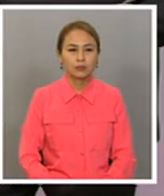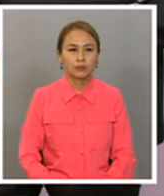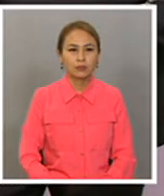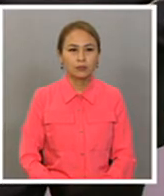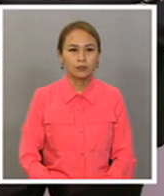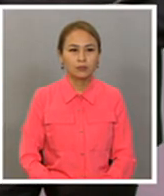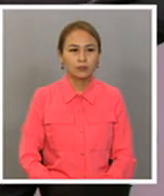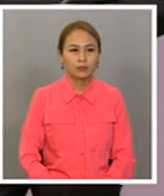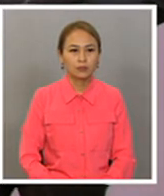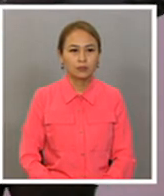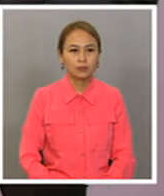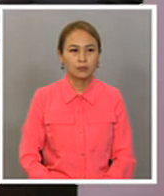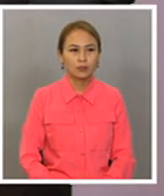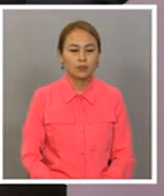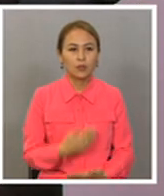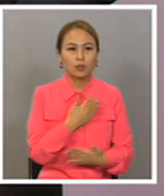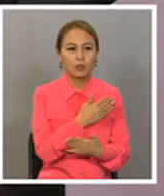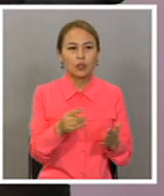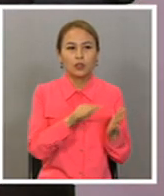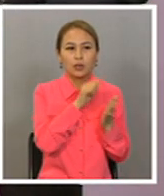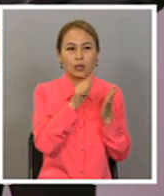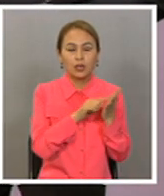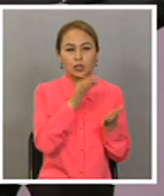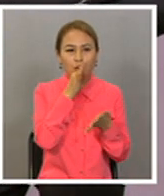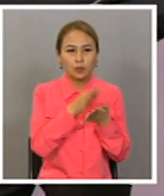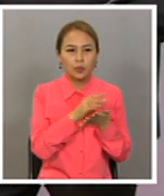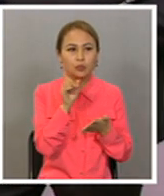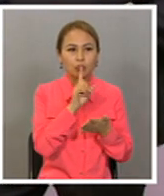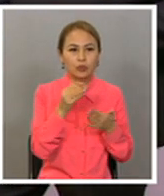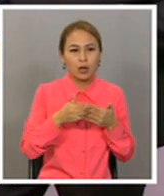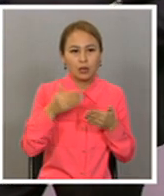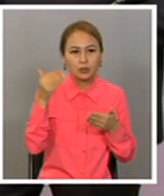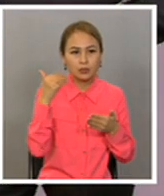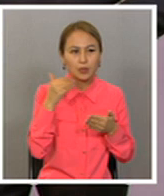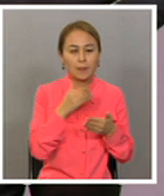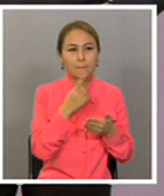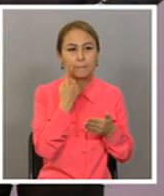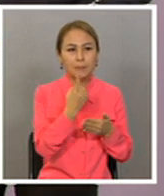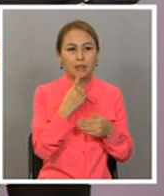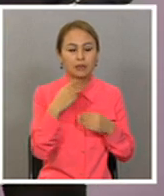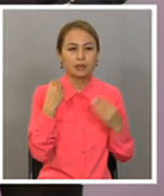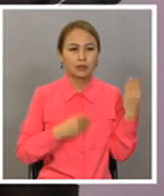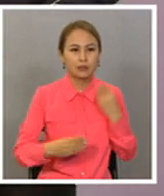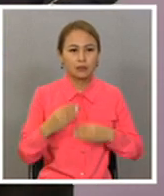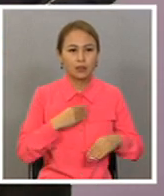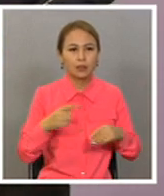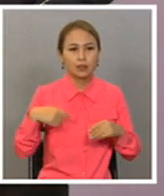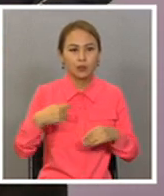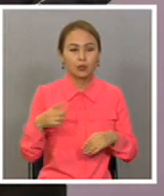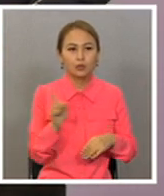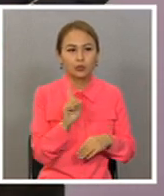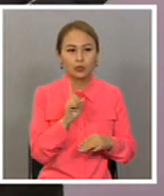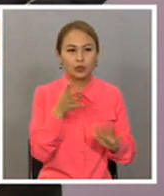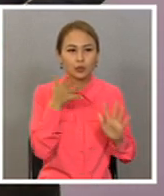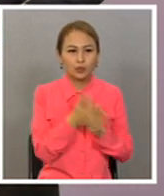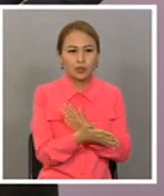Балалар, бұл сұраққа жауап беру үшін алдымен бір сырт киім тігу үшін жұмсалатын